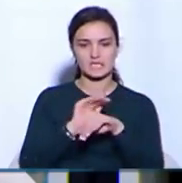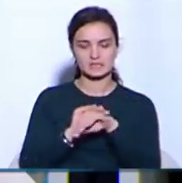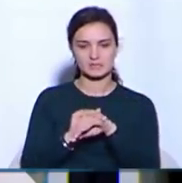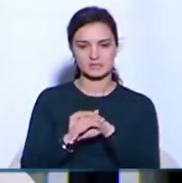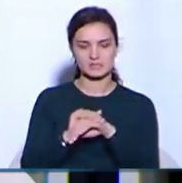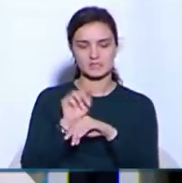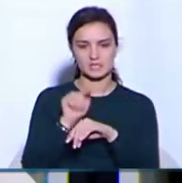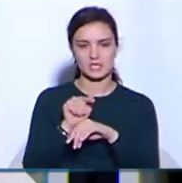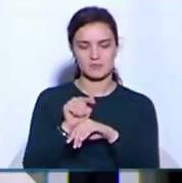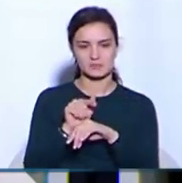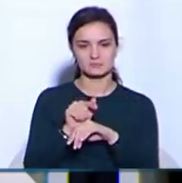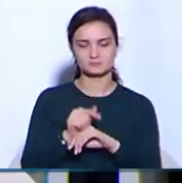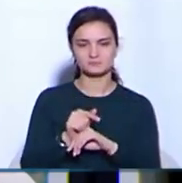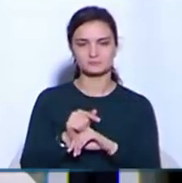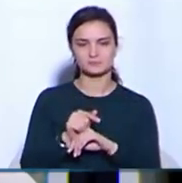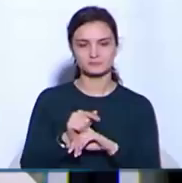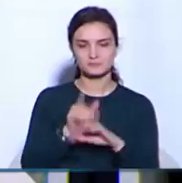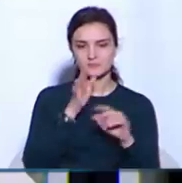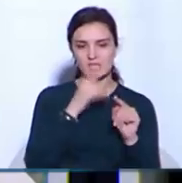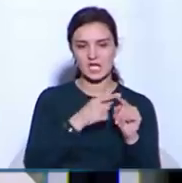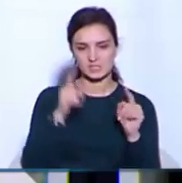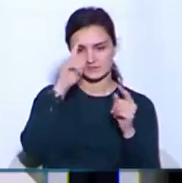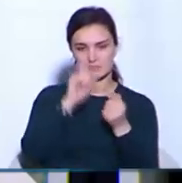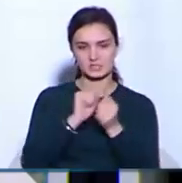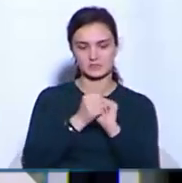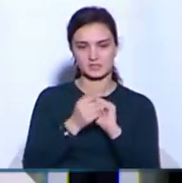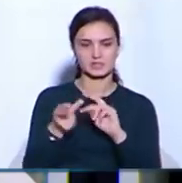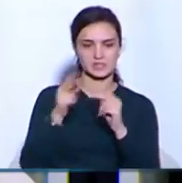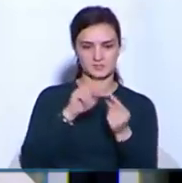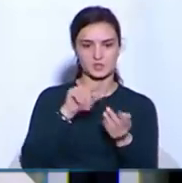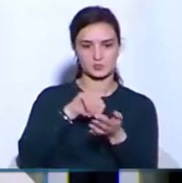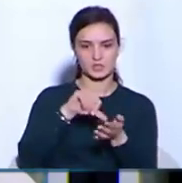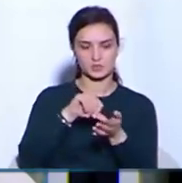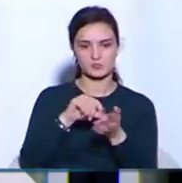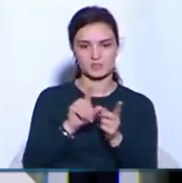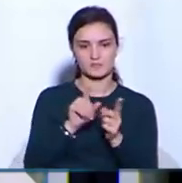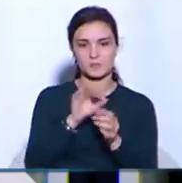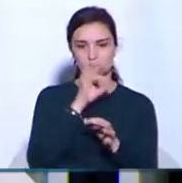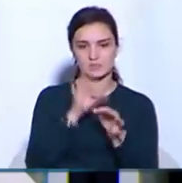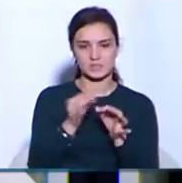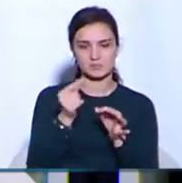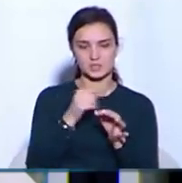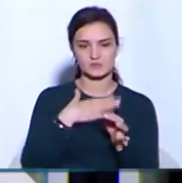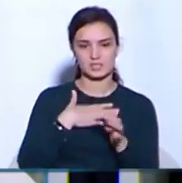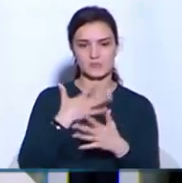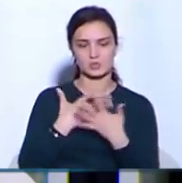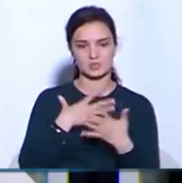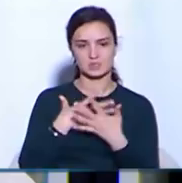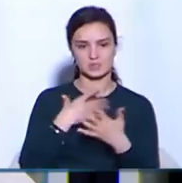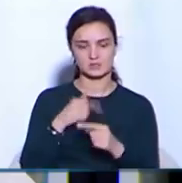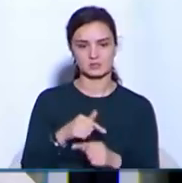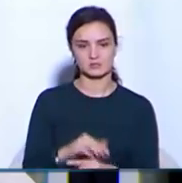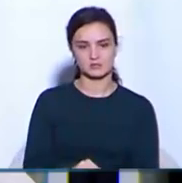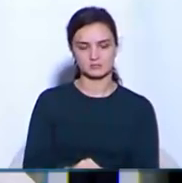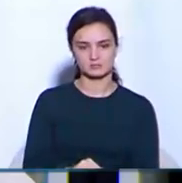ფაქტების, ამ მოცემულობის ხანგრძლივ მეხსიერებად გარდაქმნაში მონაწილეობს, ასევე პასუხისმგებელია ჩვენ ემოციურ